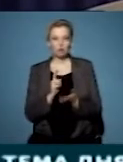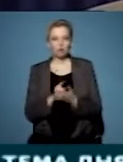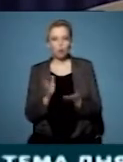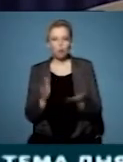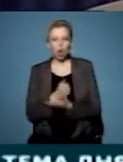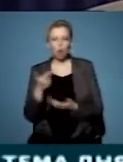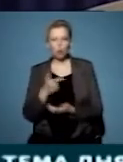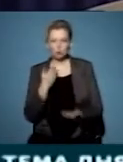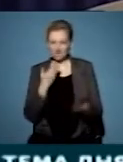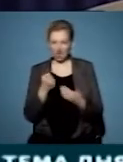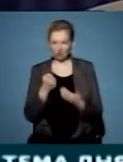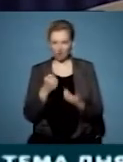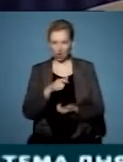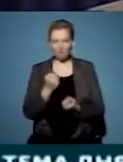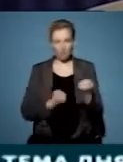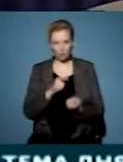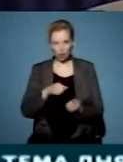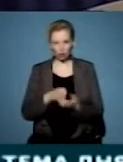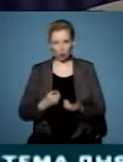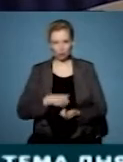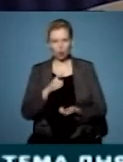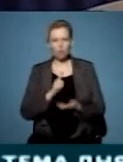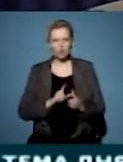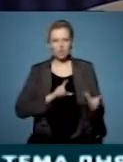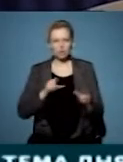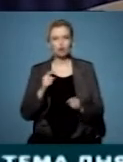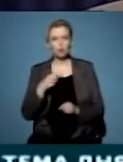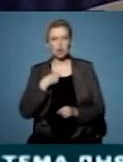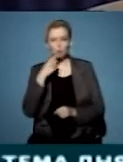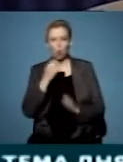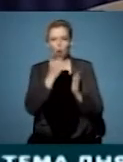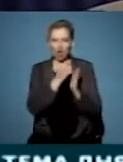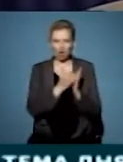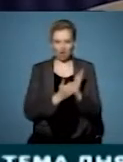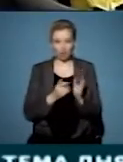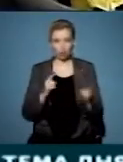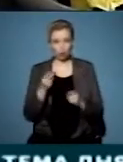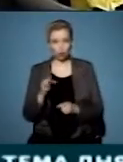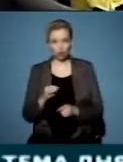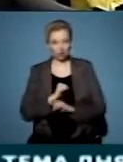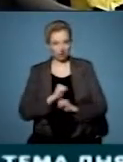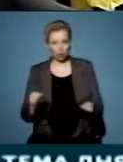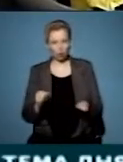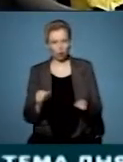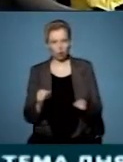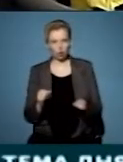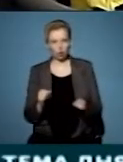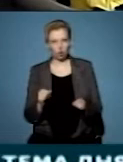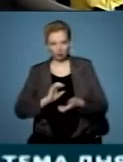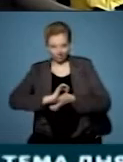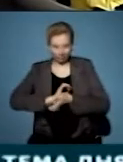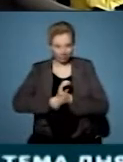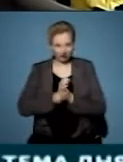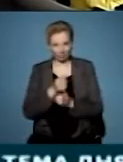водіїв до мешканців. Мають їздити, чому я казала по графіку, та тому що не можна набивати під